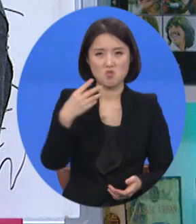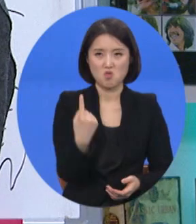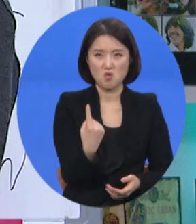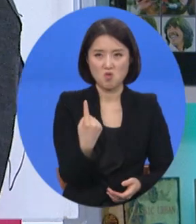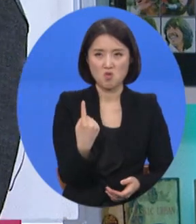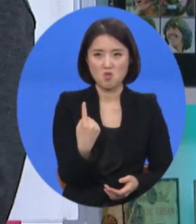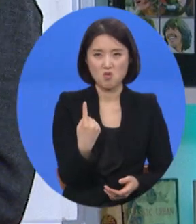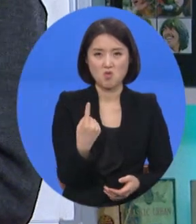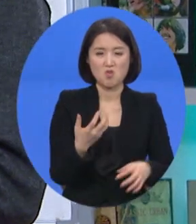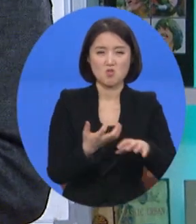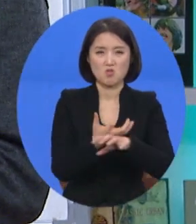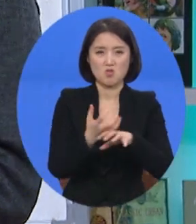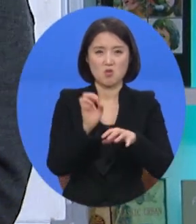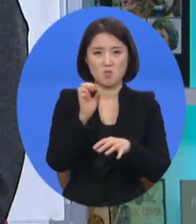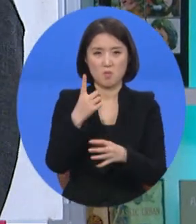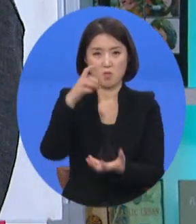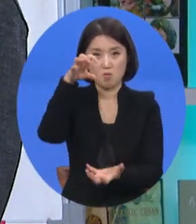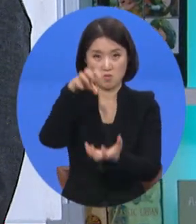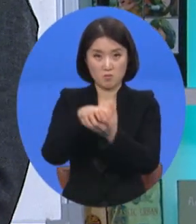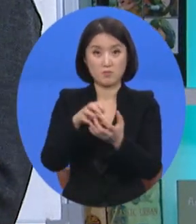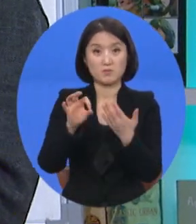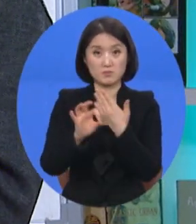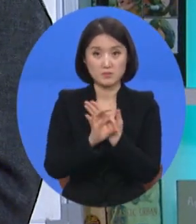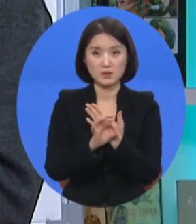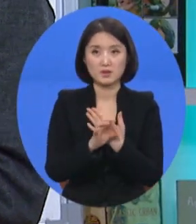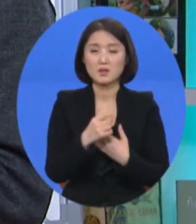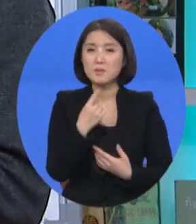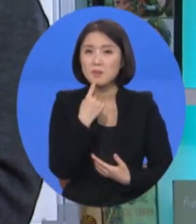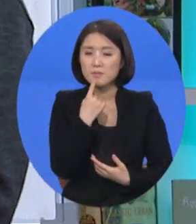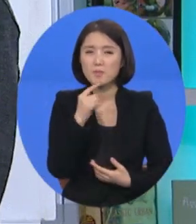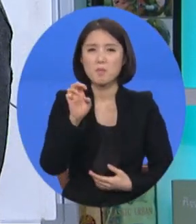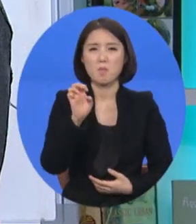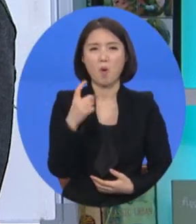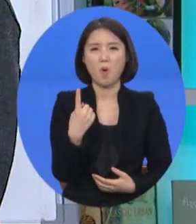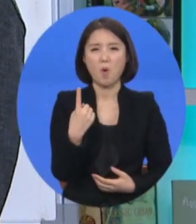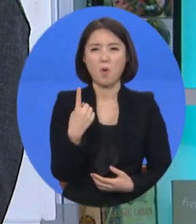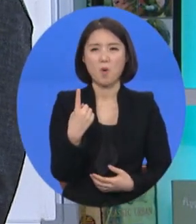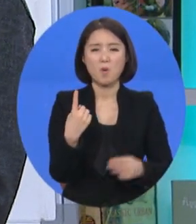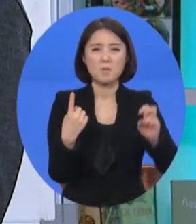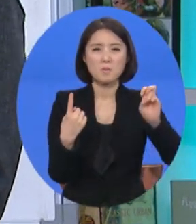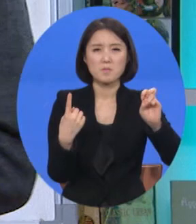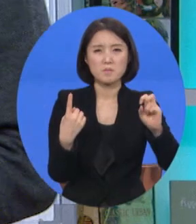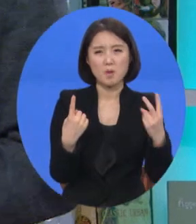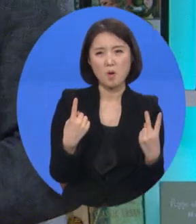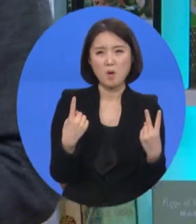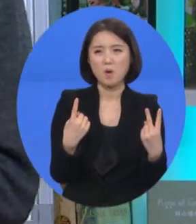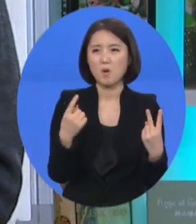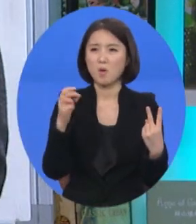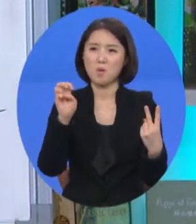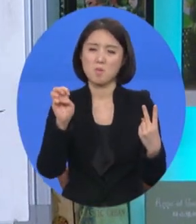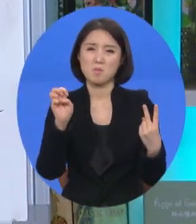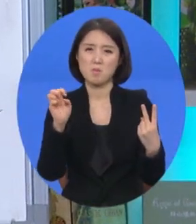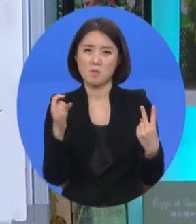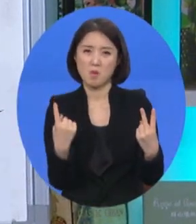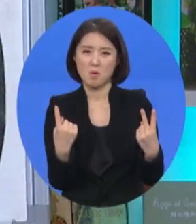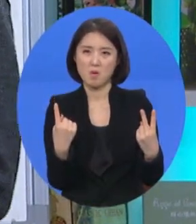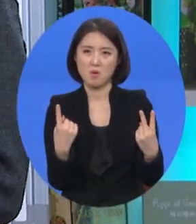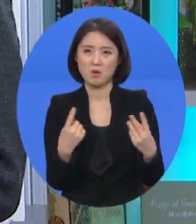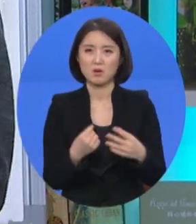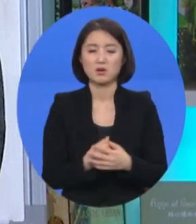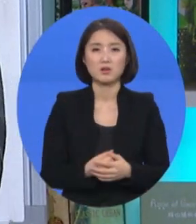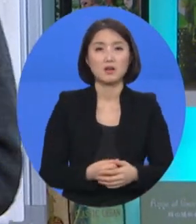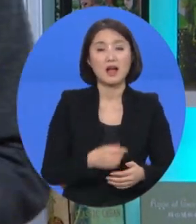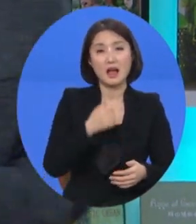쓰는데 요게 뭐냐면 모입니다 발음이 모입니다 요거는 며 이고요 그래서 옛날 화가들이 묘를